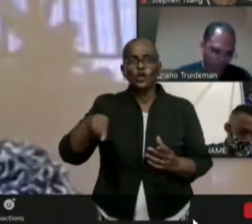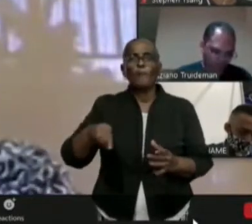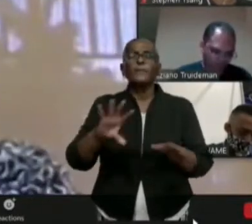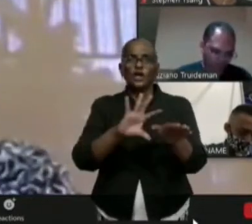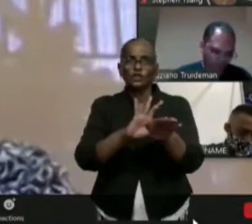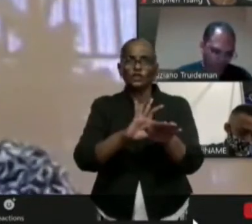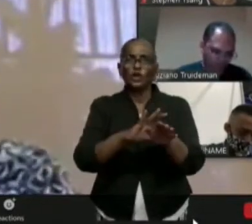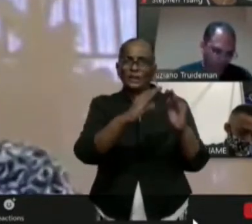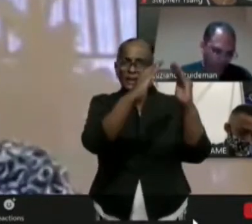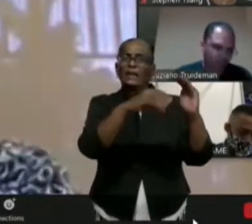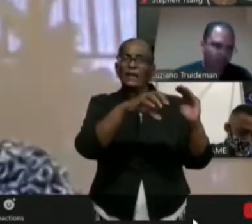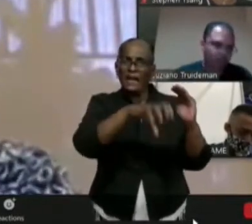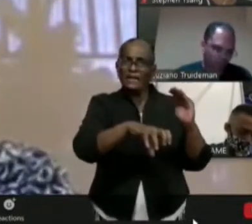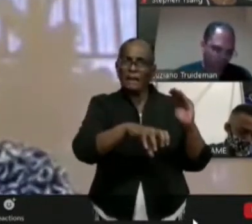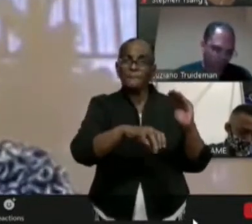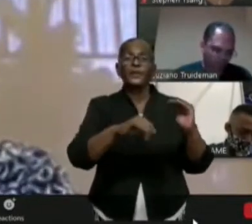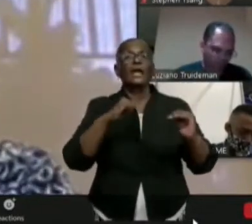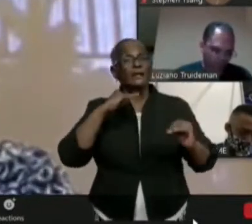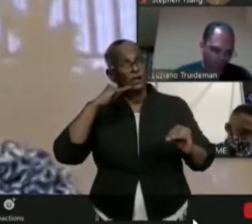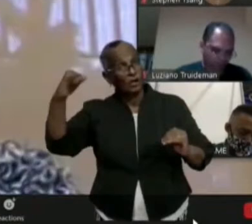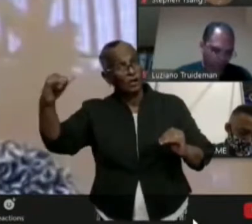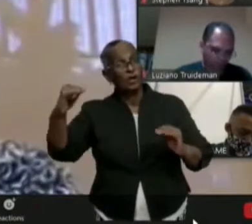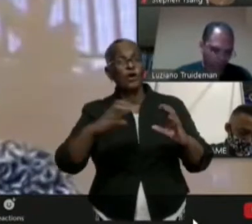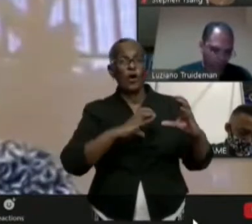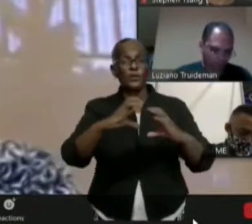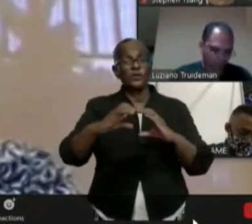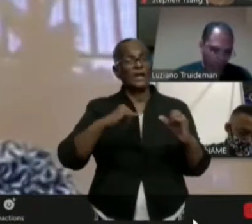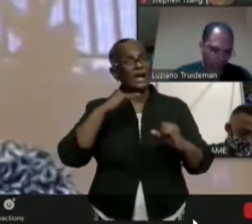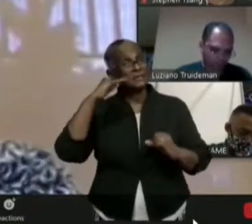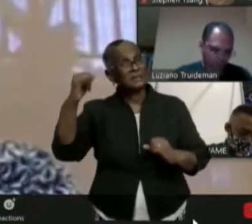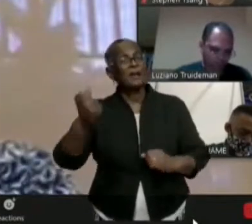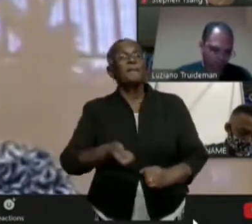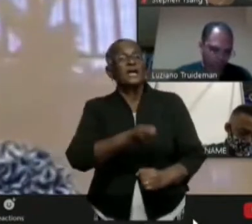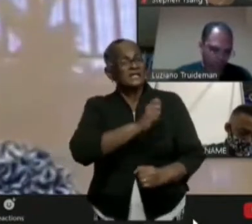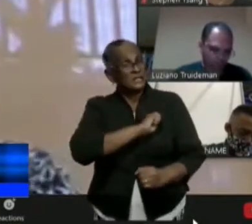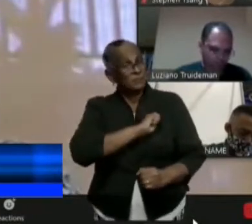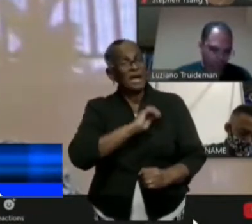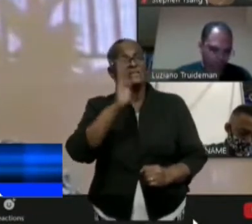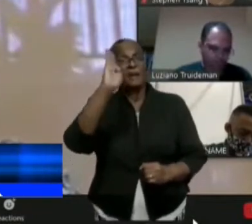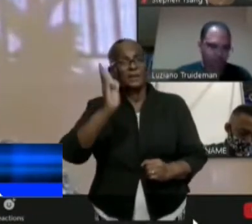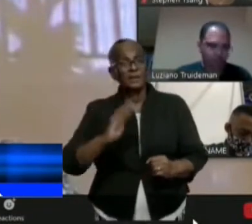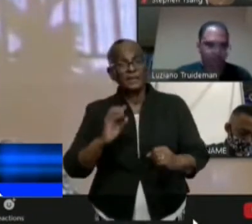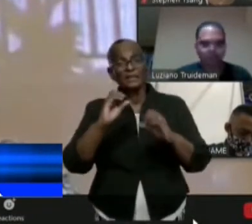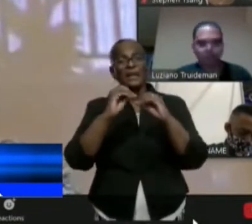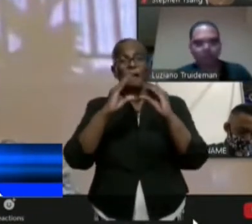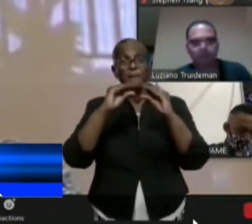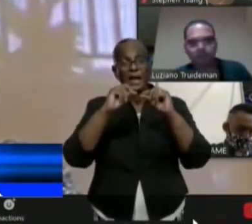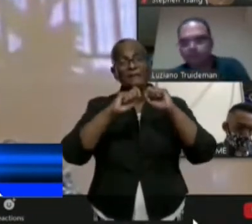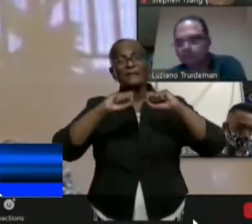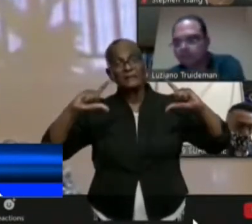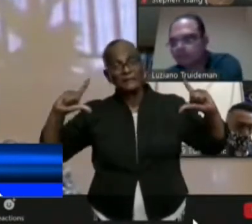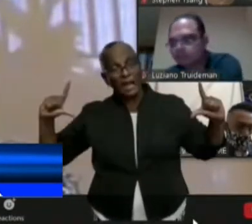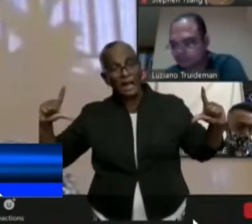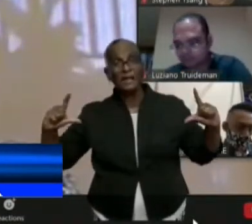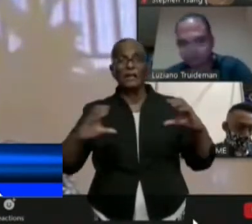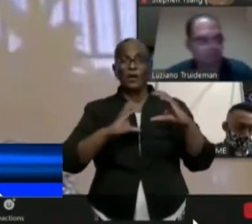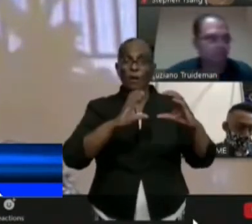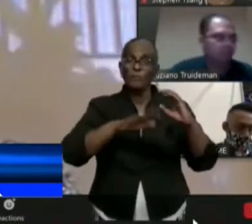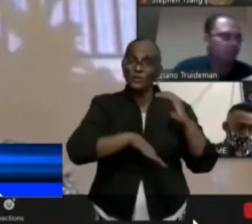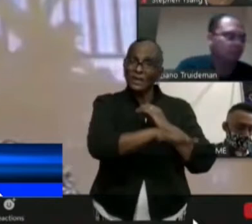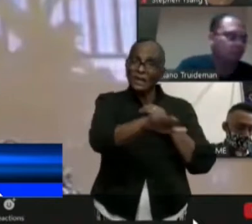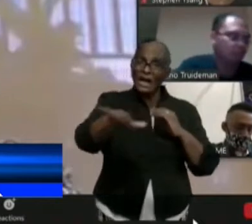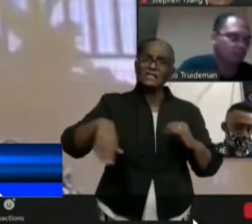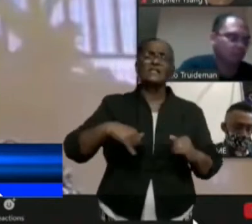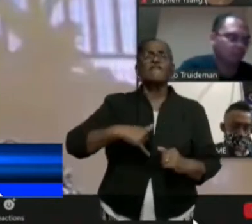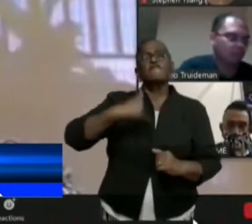telefoonlijn, communicatielijn met de Spaans sprekende en Portugies sprekende community, waardoor veel meer mensen